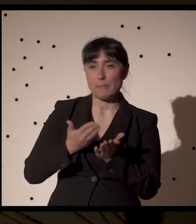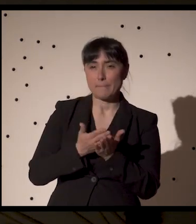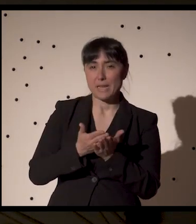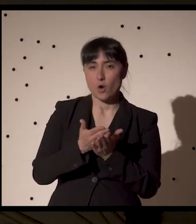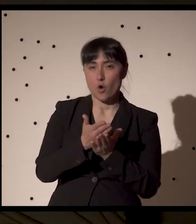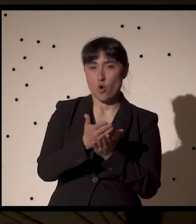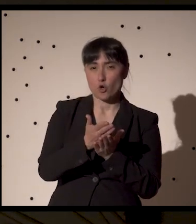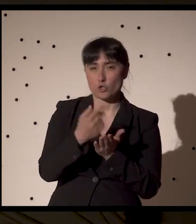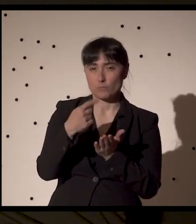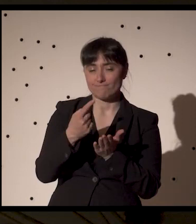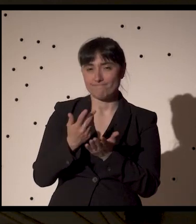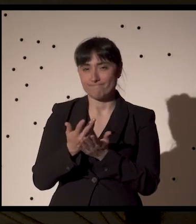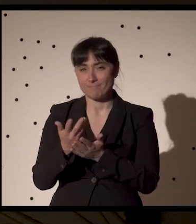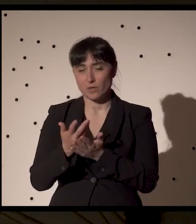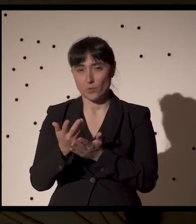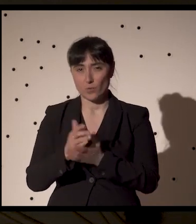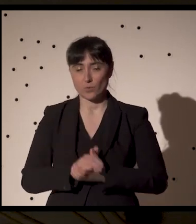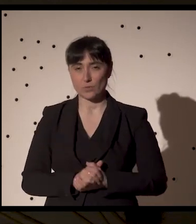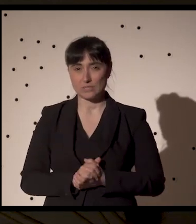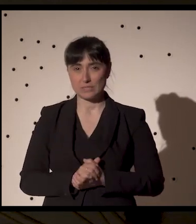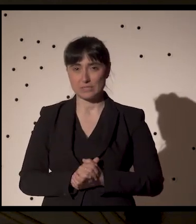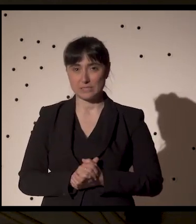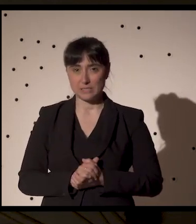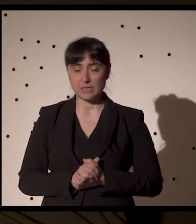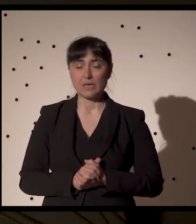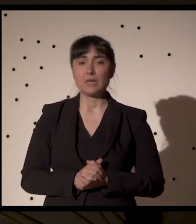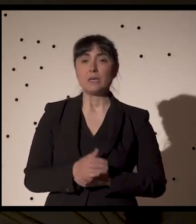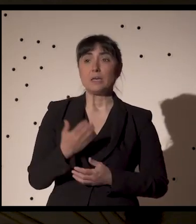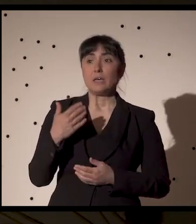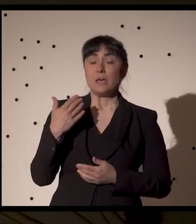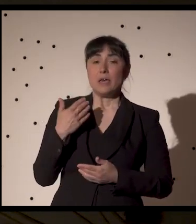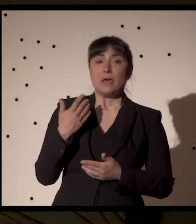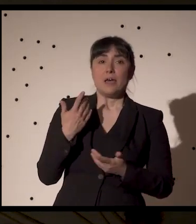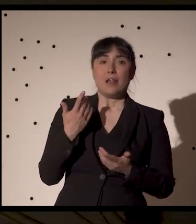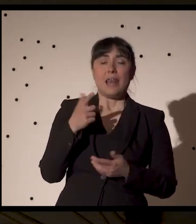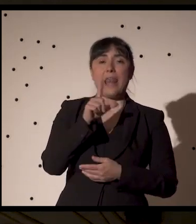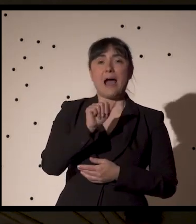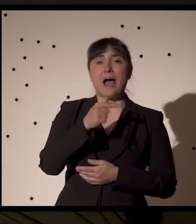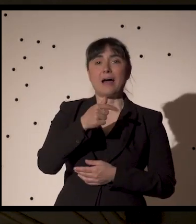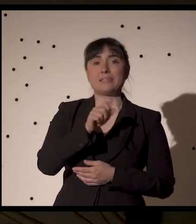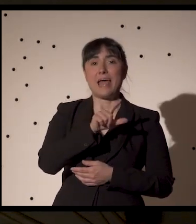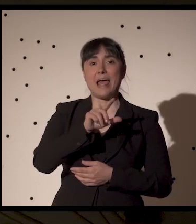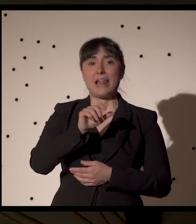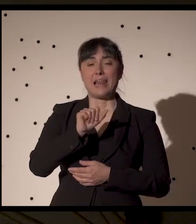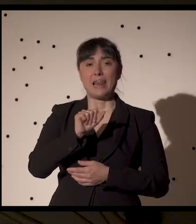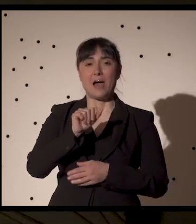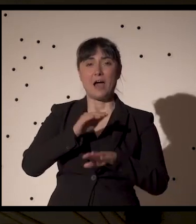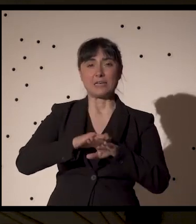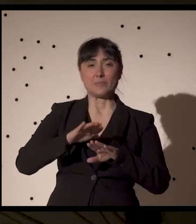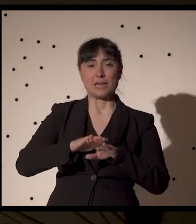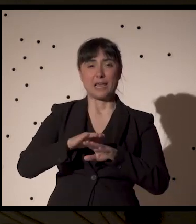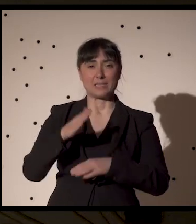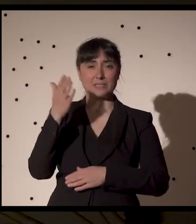esperienza di Santa Estasi Antonio Latella ha voluto